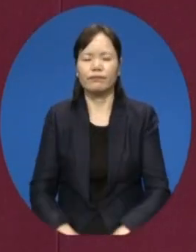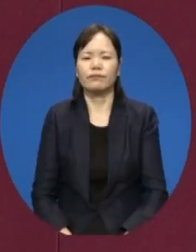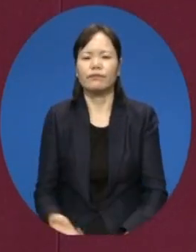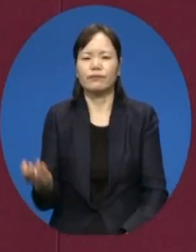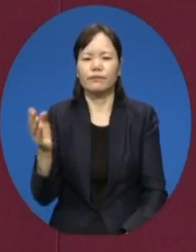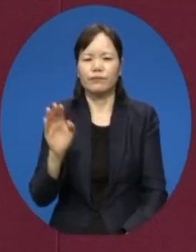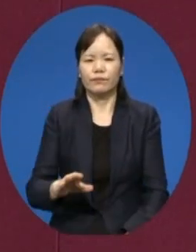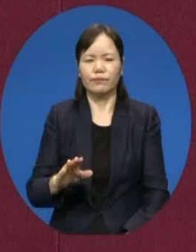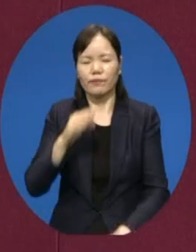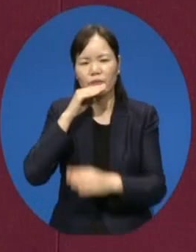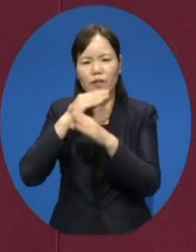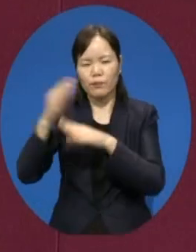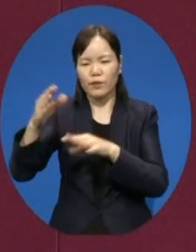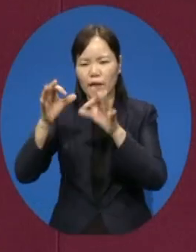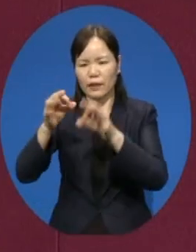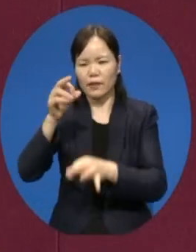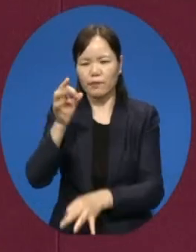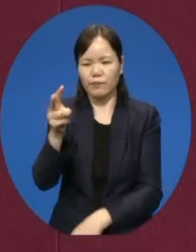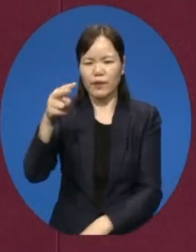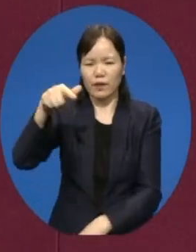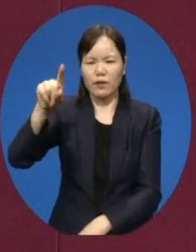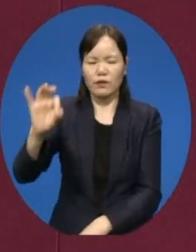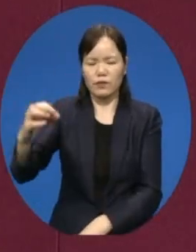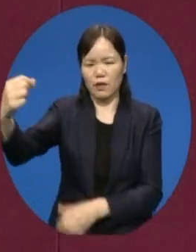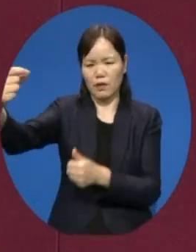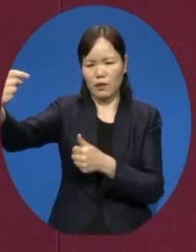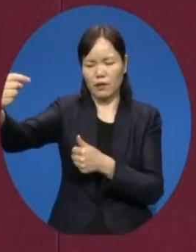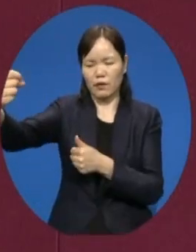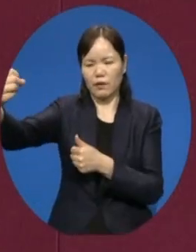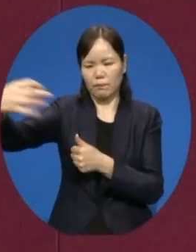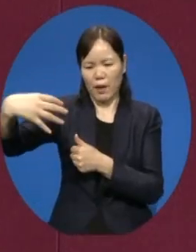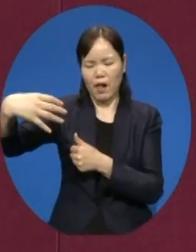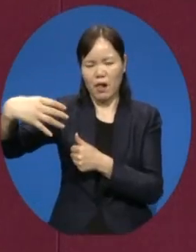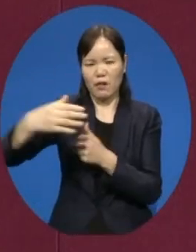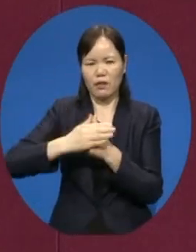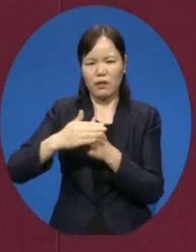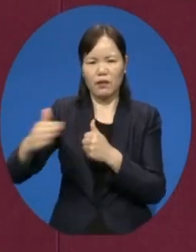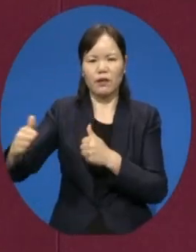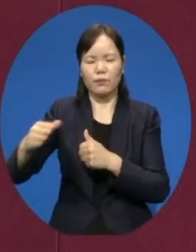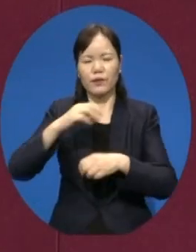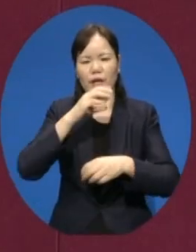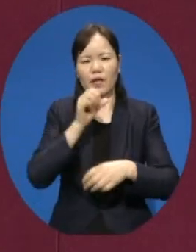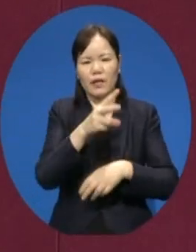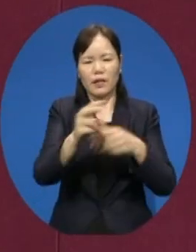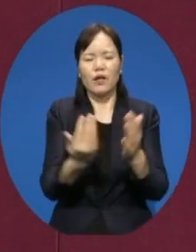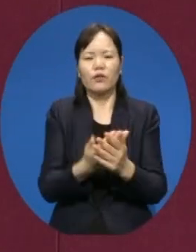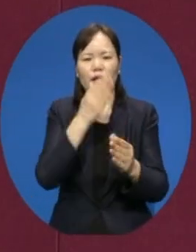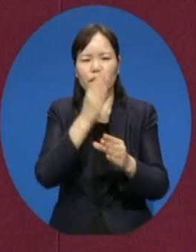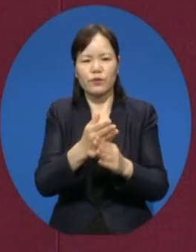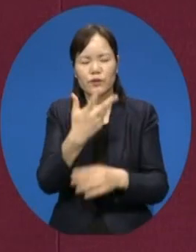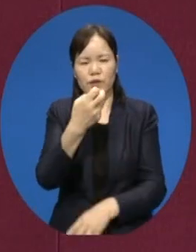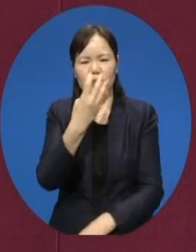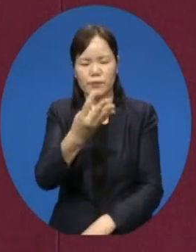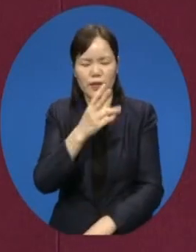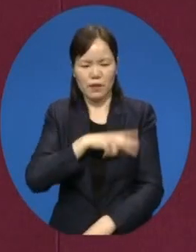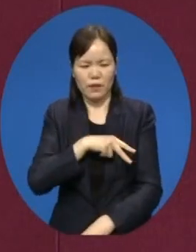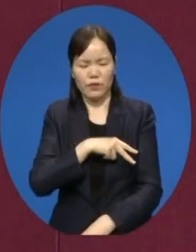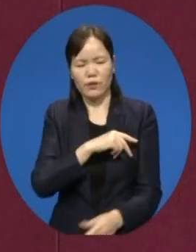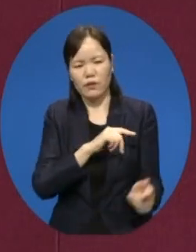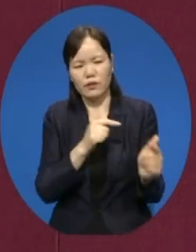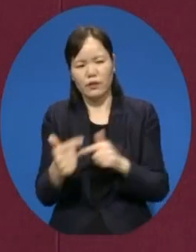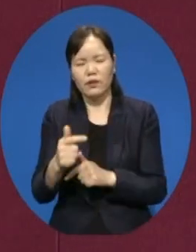그런데 북한 김여정 한마디에 집권 여당 의원이 중심이 되어서 74명이 되는 의원들이